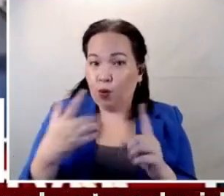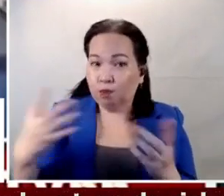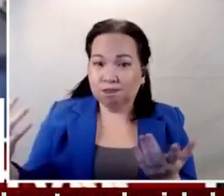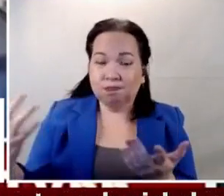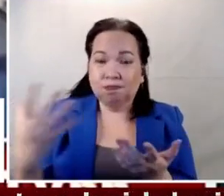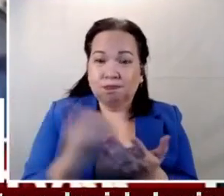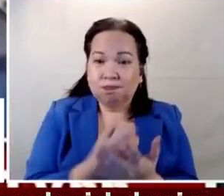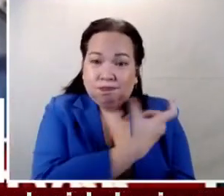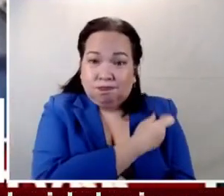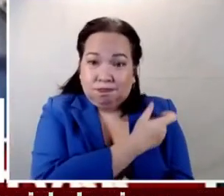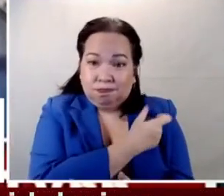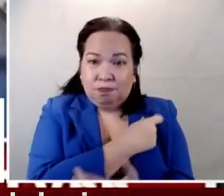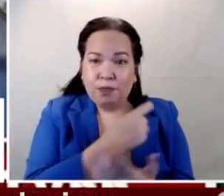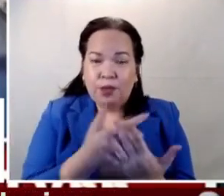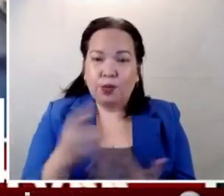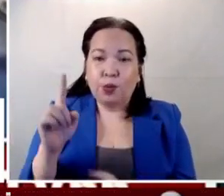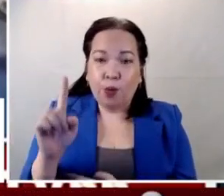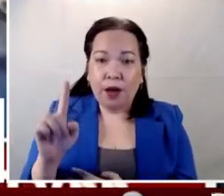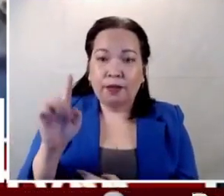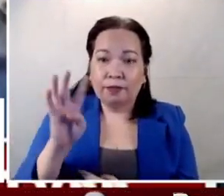is